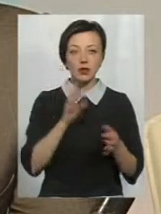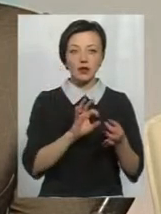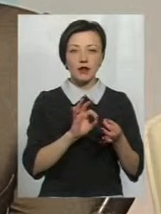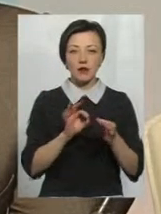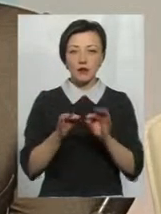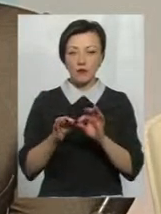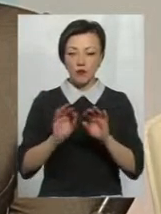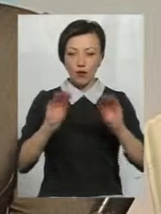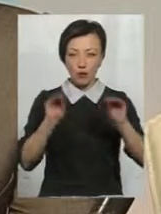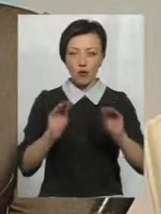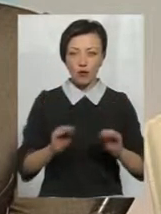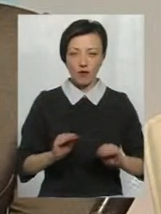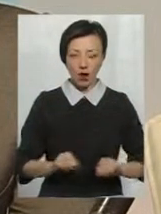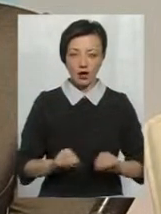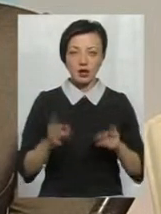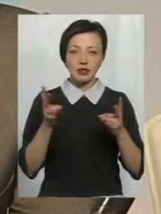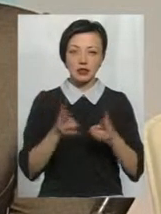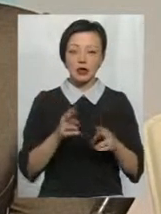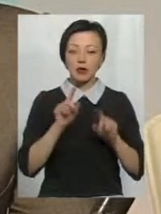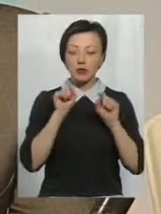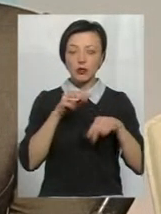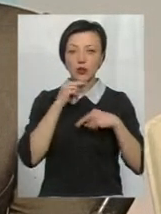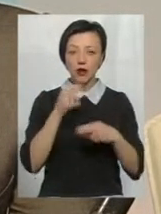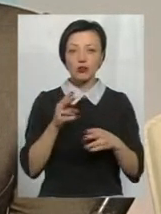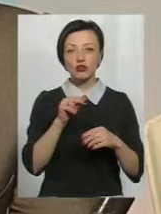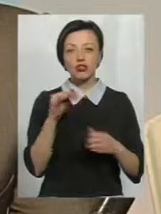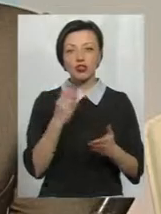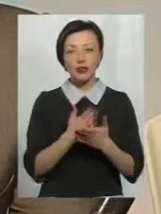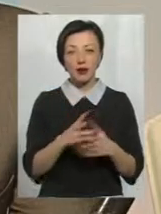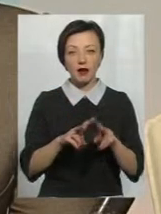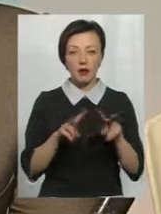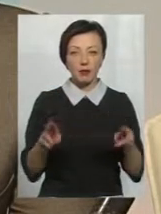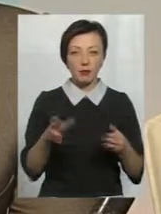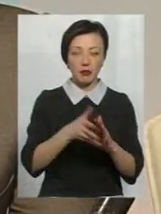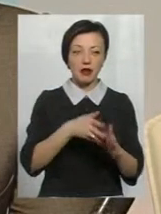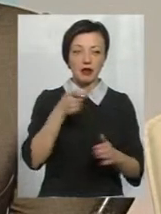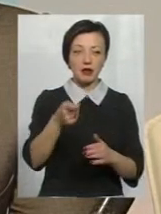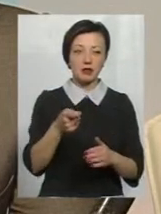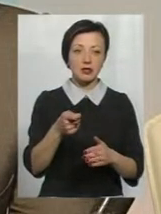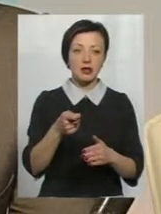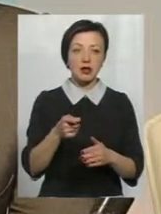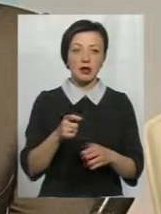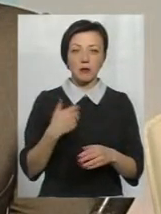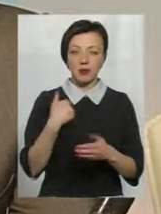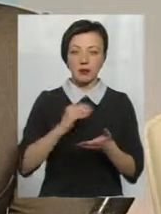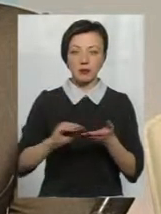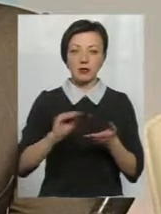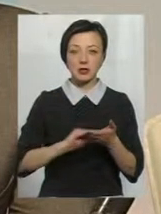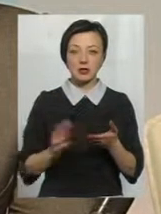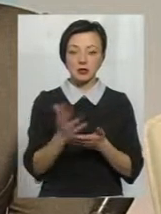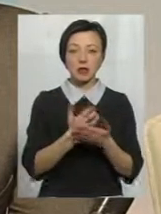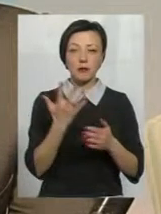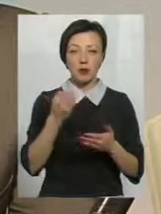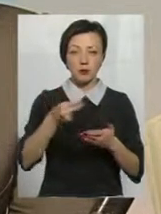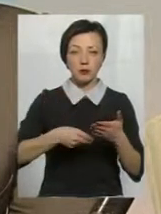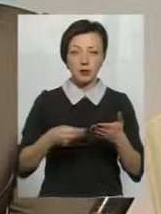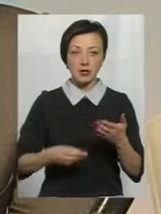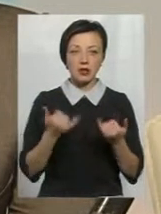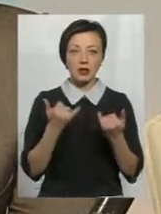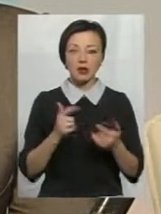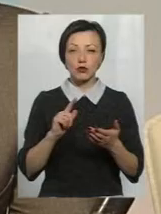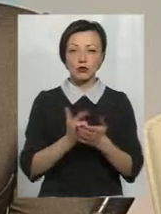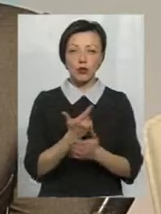самої петиції, ну, дійсно треба звертати увагу, чи є така петиція. Наприклад, аналогічна петиція, майже як ми от зібрали 500 голосів, зараз же